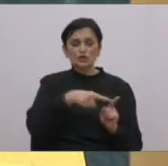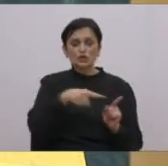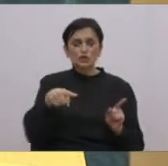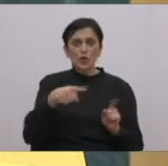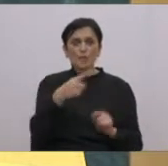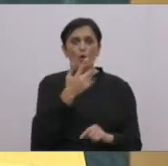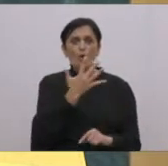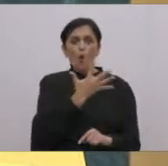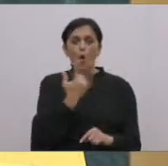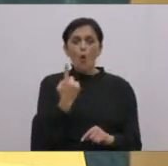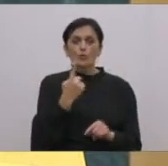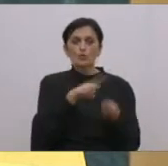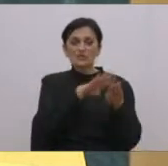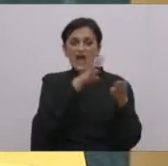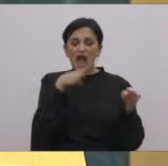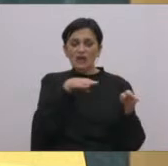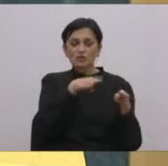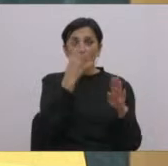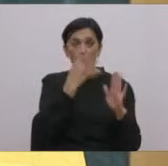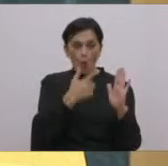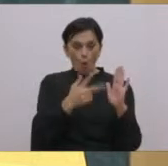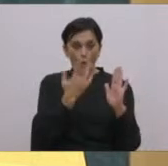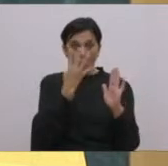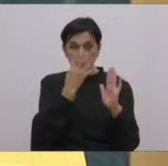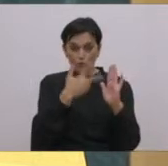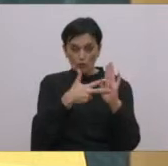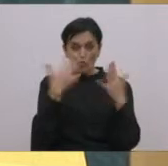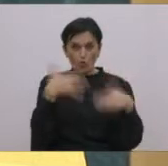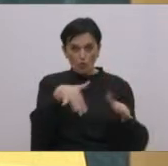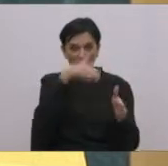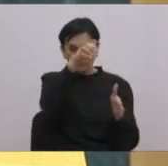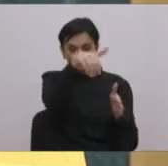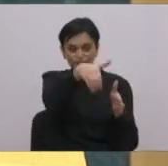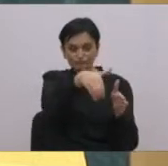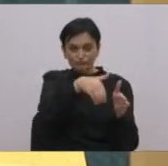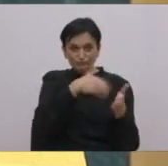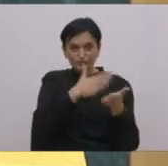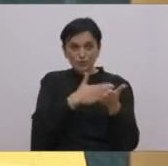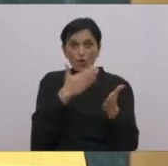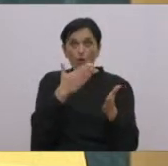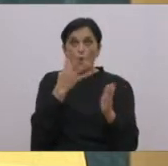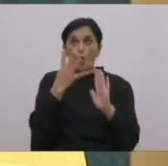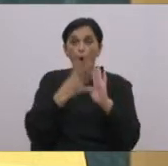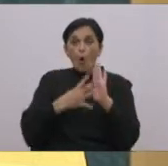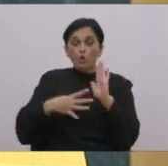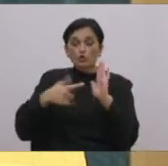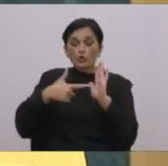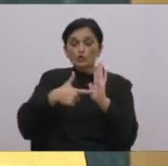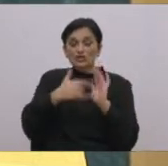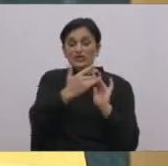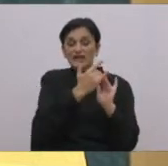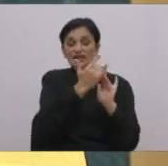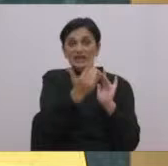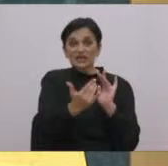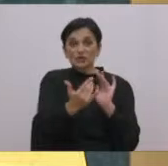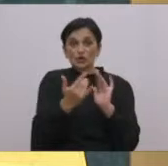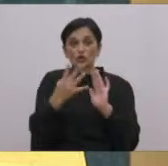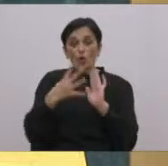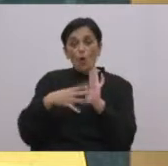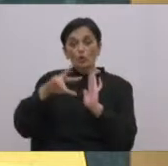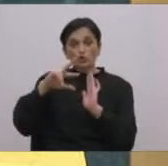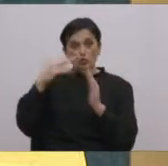51 გვირაბი არის, საიდანაც 48 უკვე გაჭრილია, 97 ხიდი არის, საიდანაც 83